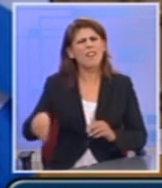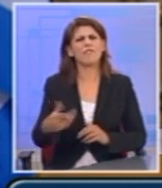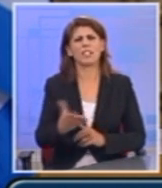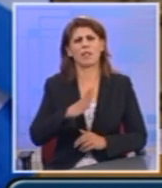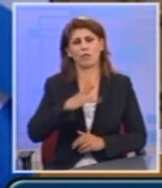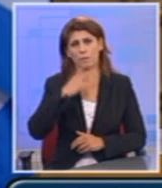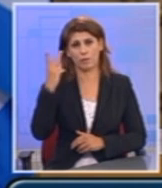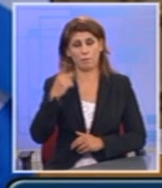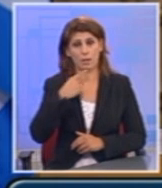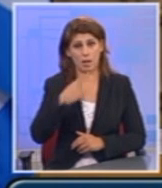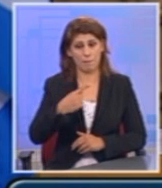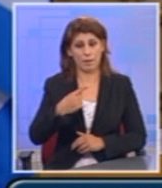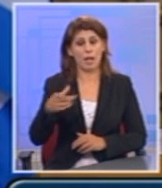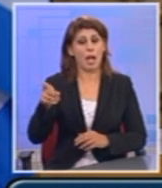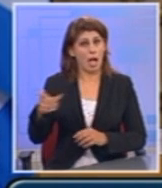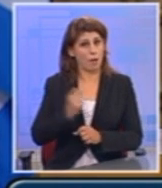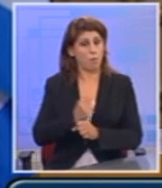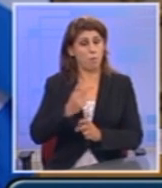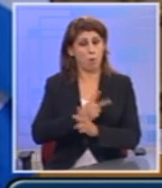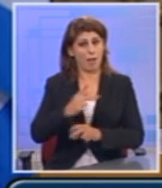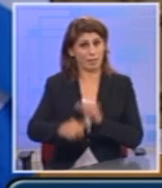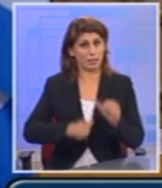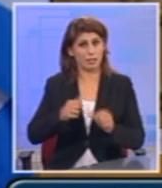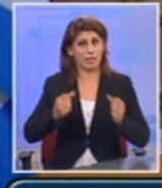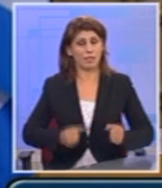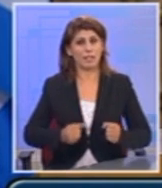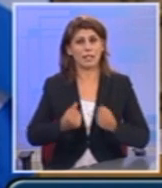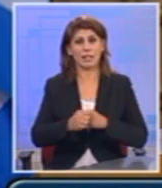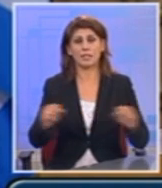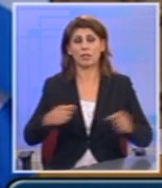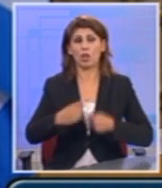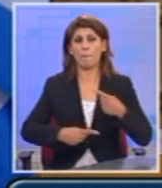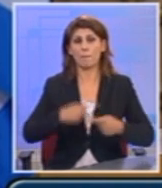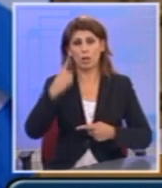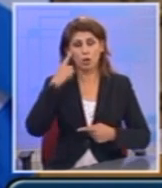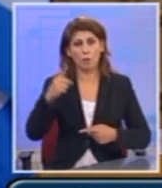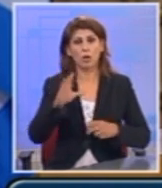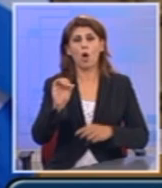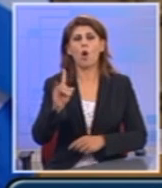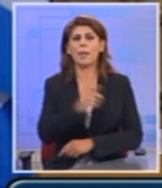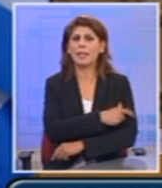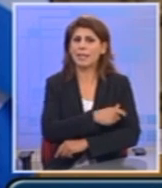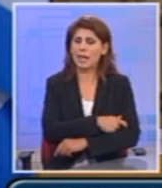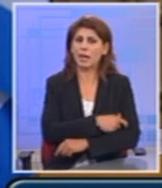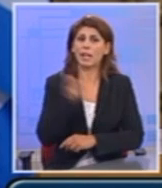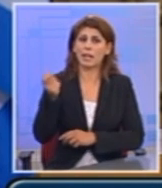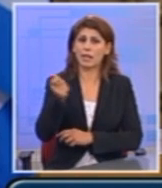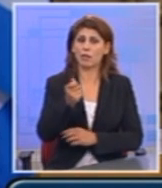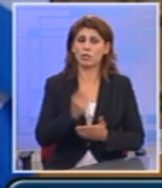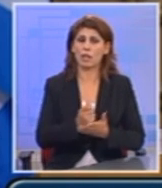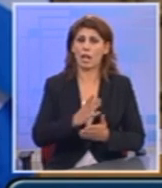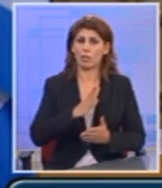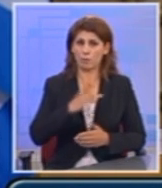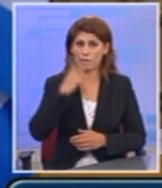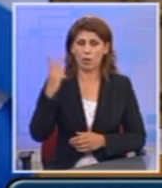διάδοχος του στη θέση του ανεξάρτητου εμπειρογνώμονα του οηε για τα για το χρέος και για τα ανθρώπινα δικαιώματα ο κύριος